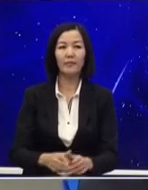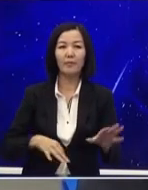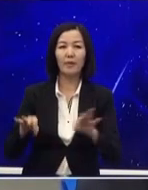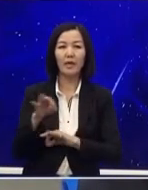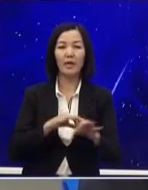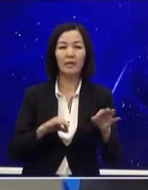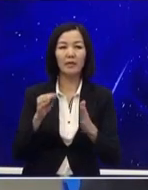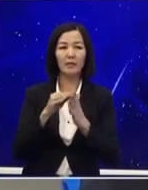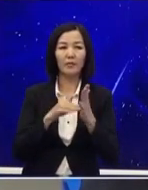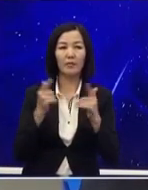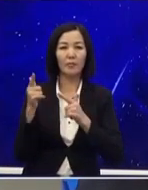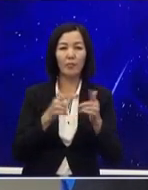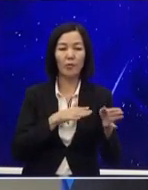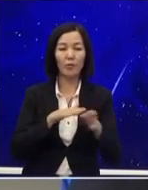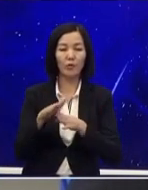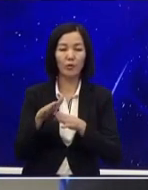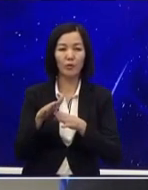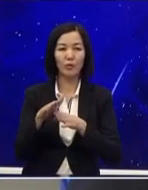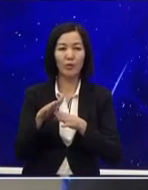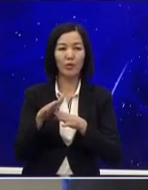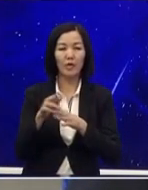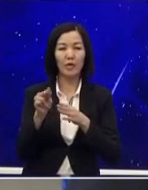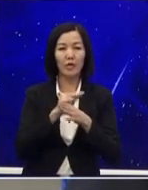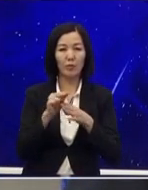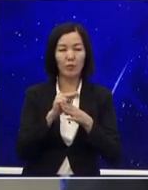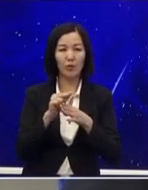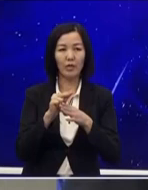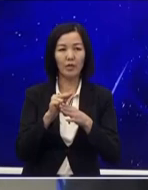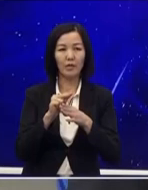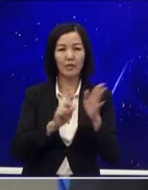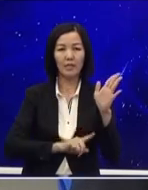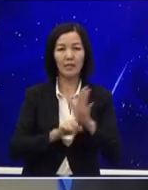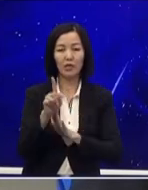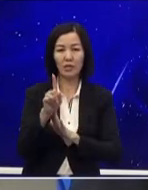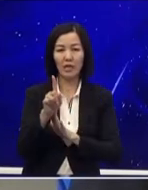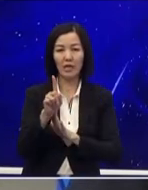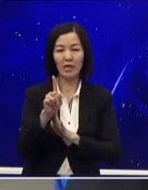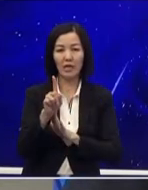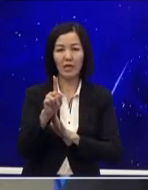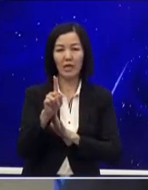было предусмотрено полностью ремонт, начиная с кровли,